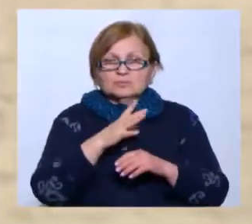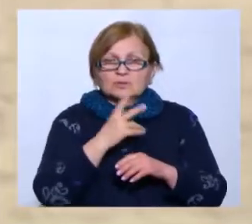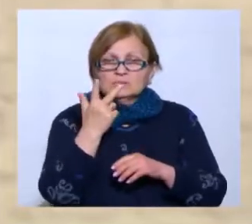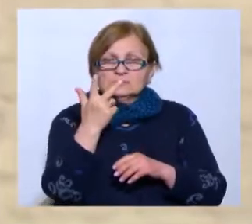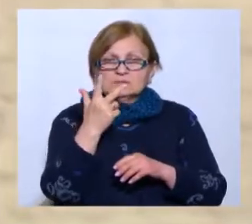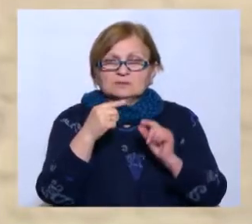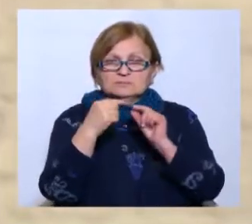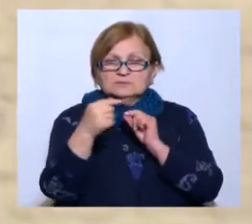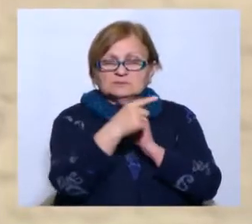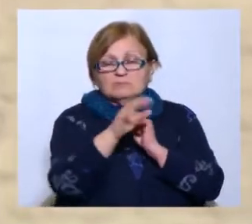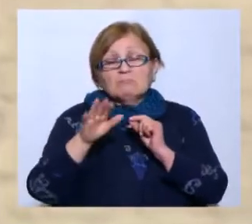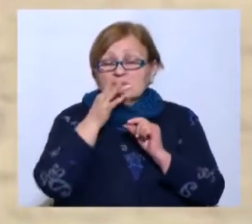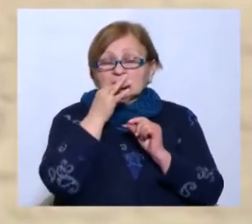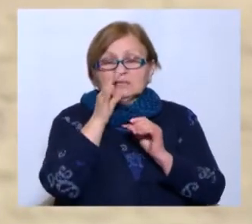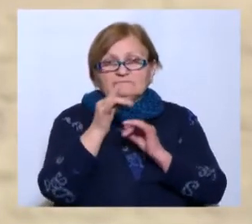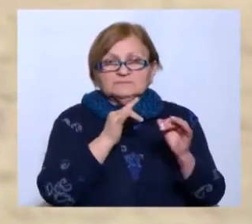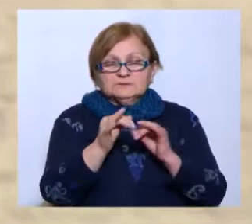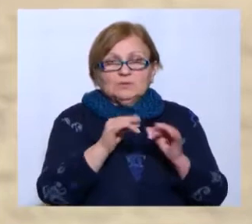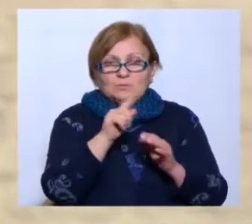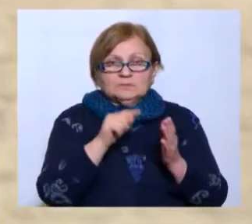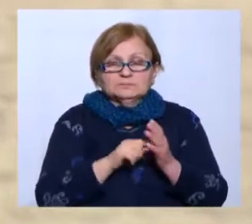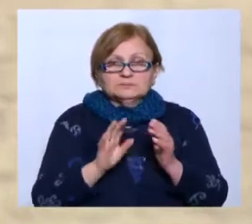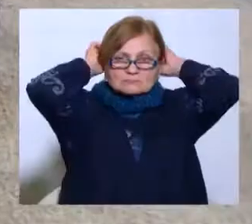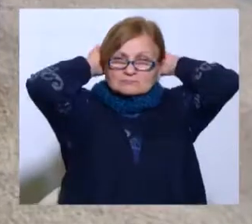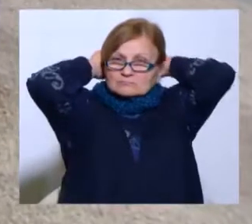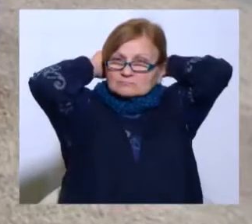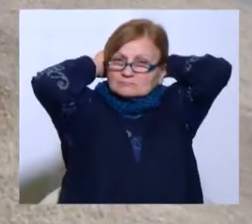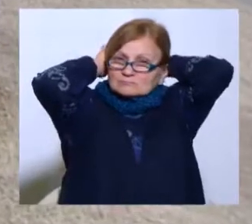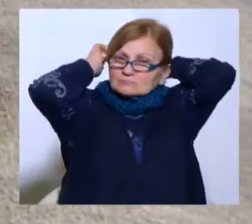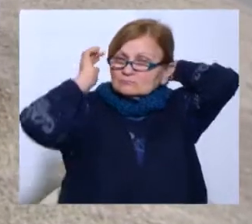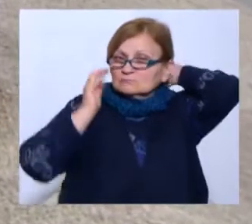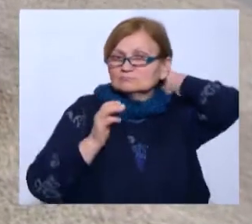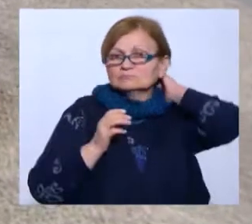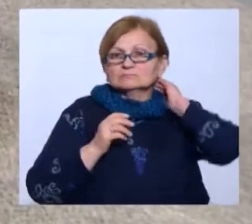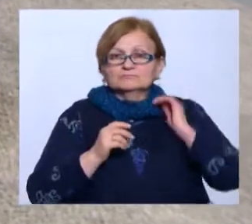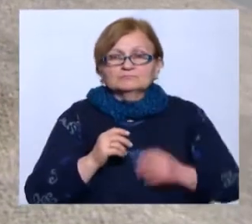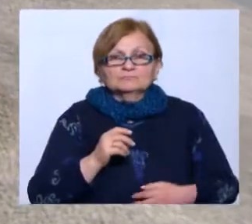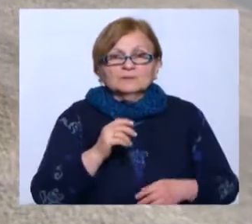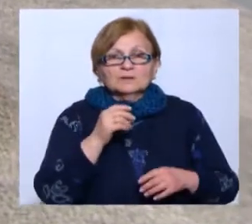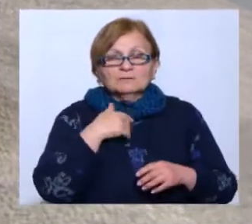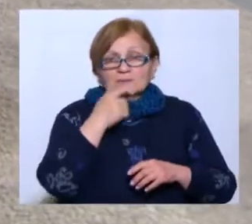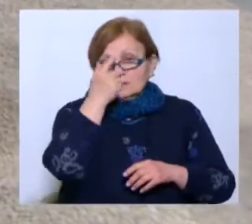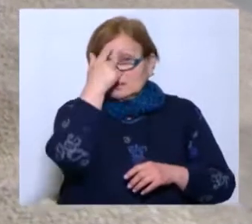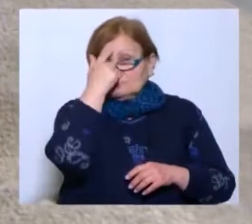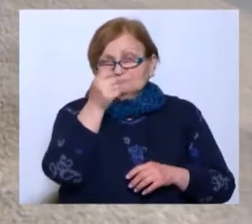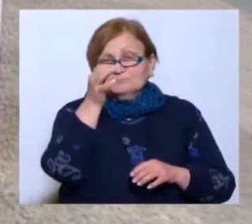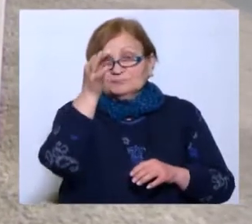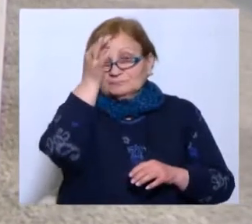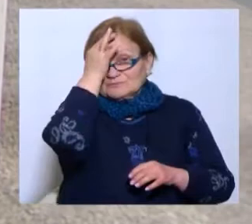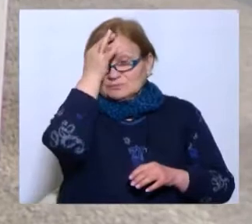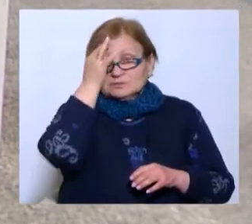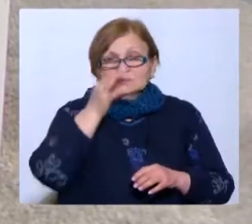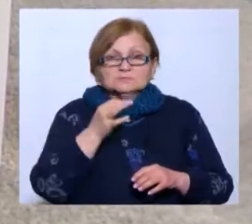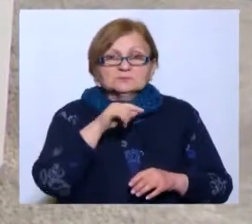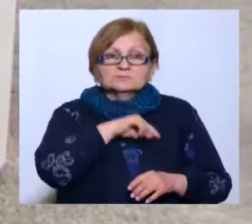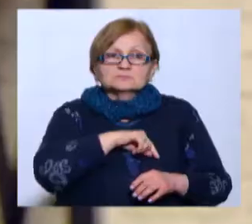მაგრამ მოდით ამაზე ცოტა გვიან ვისაუბროთ. მაშასადამე, შეგახსენებთ სტრუქტურას